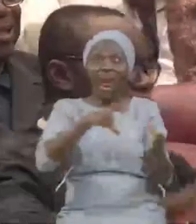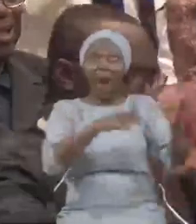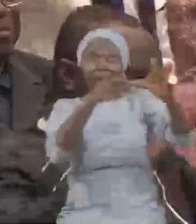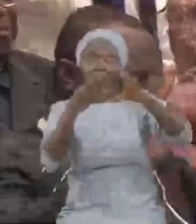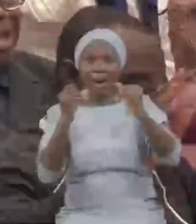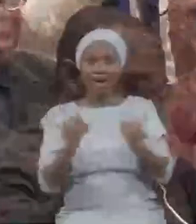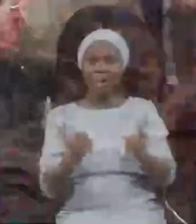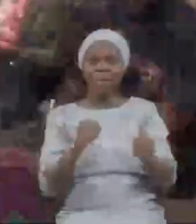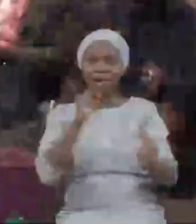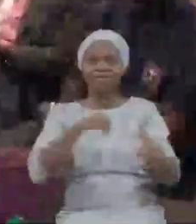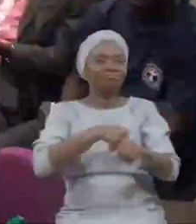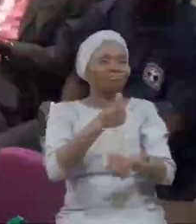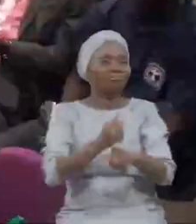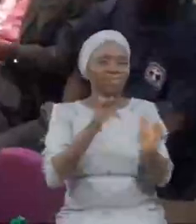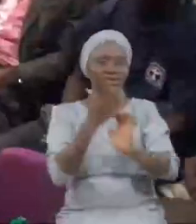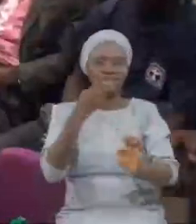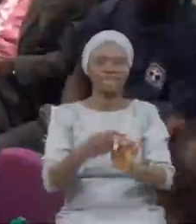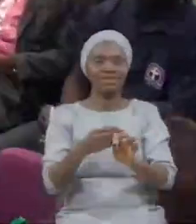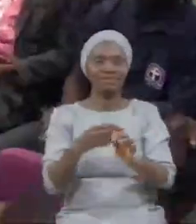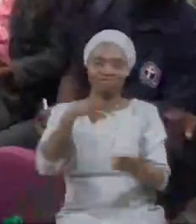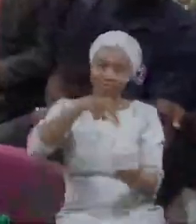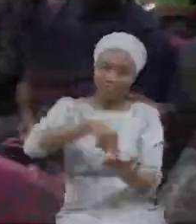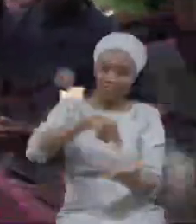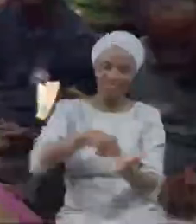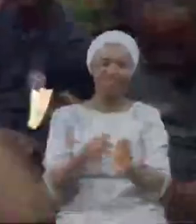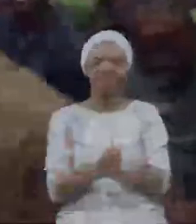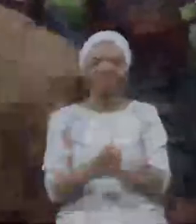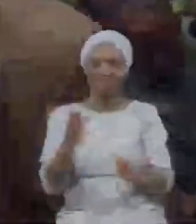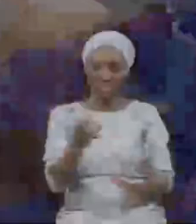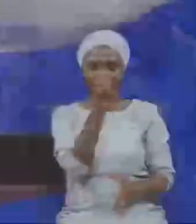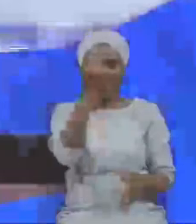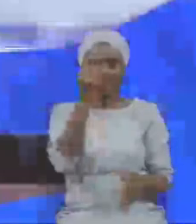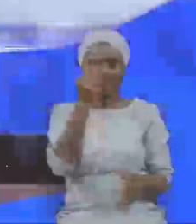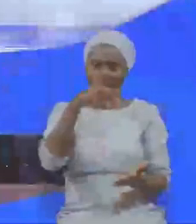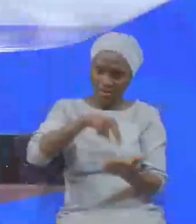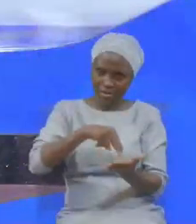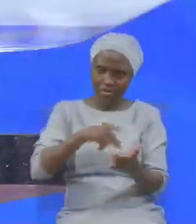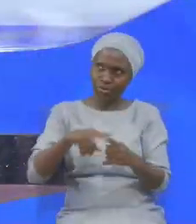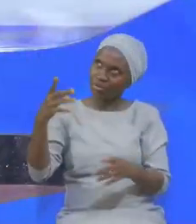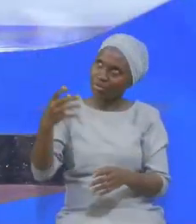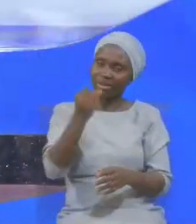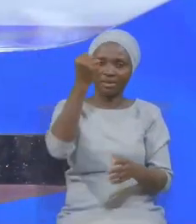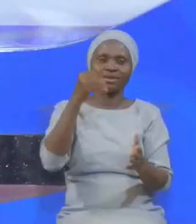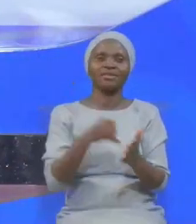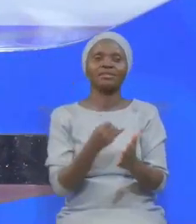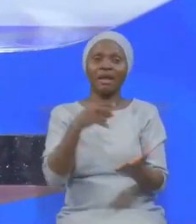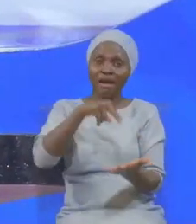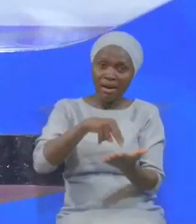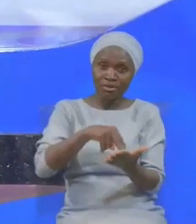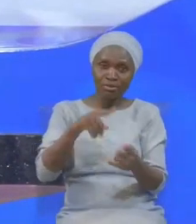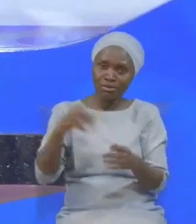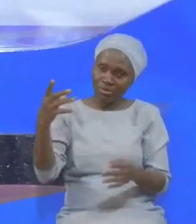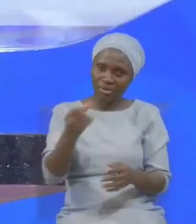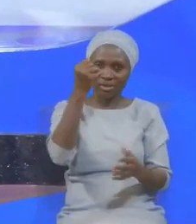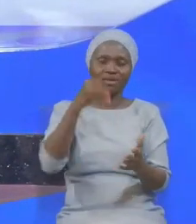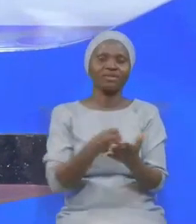L'effusion est confirmée. Tenez-vous debout et prenez cela. Tenez-vous debout et recevez. Tenez-vous debout et